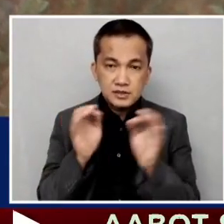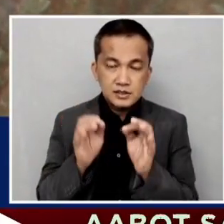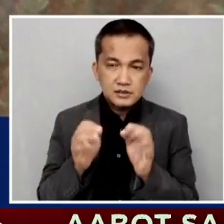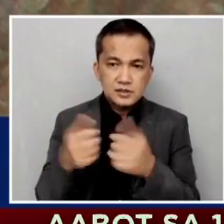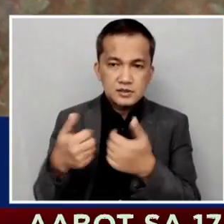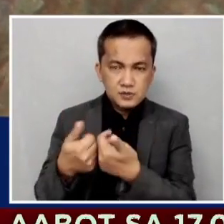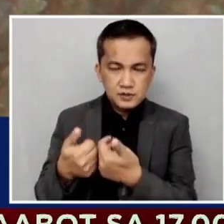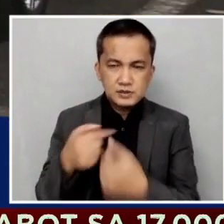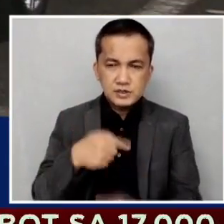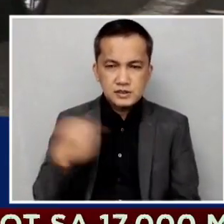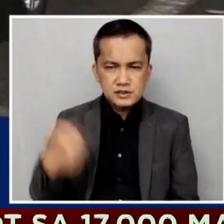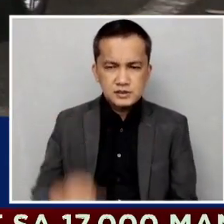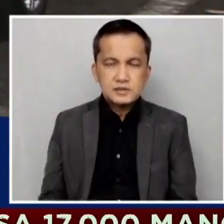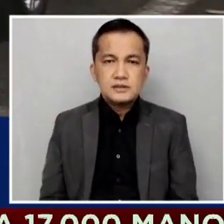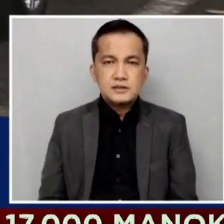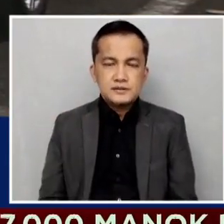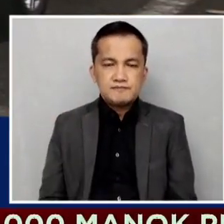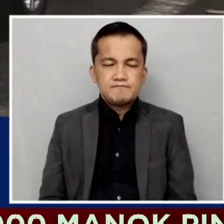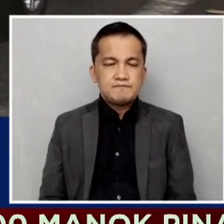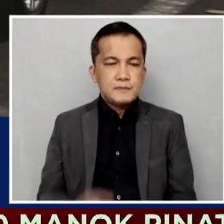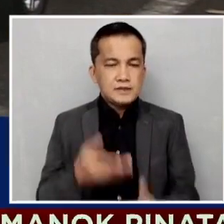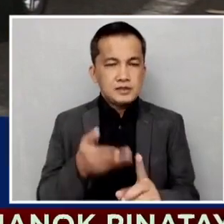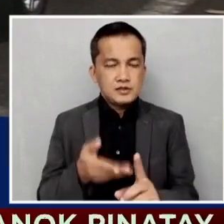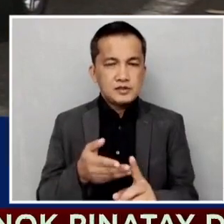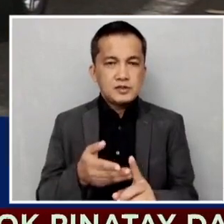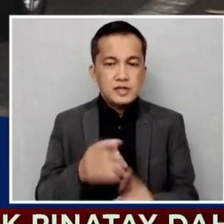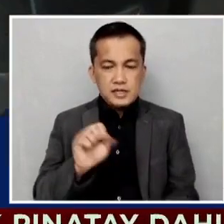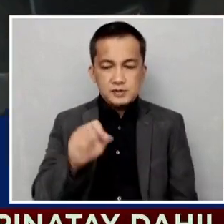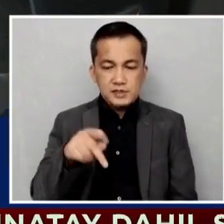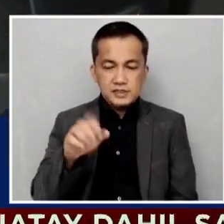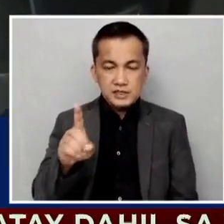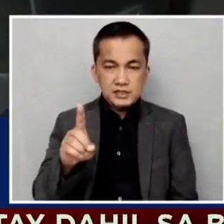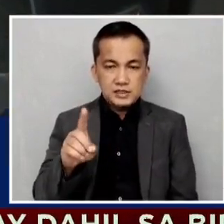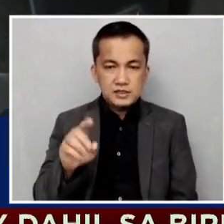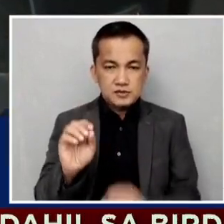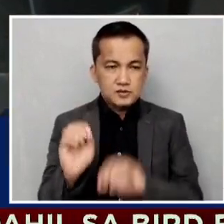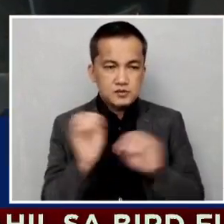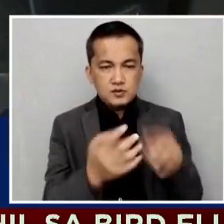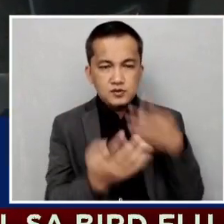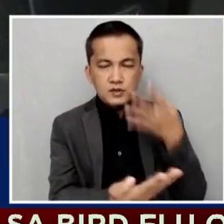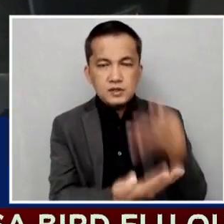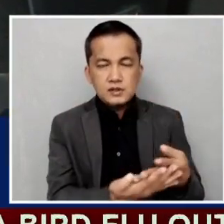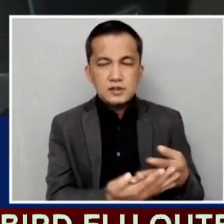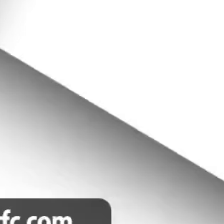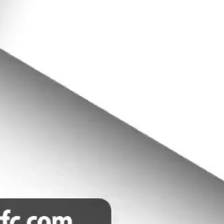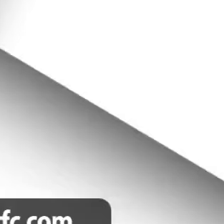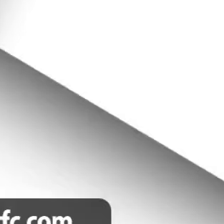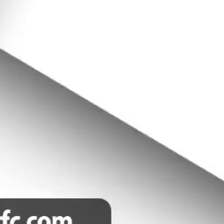kasintahang Chino. Nasa kustudiya ng Southern Police District ang tatlo.